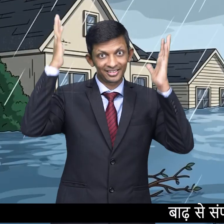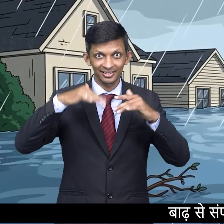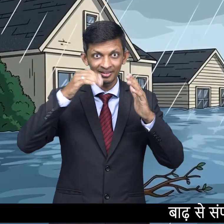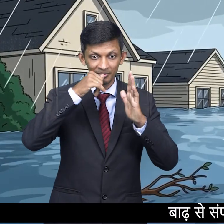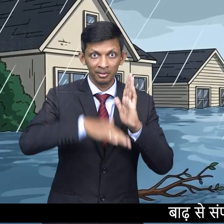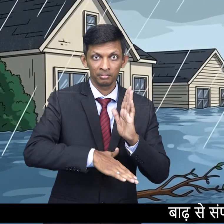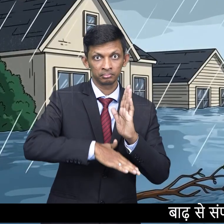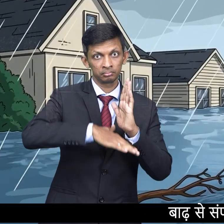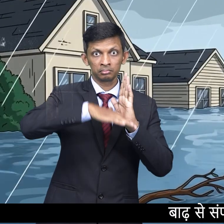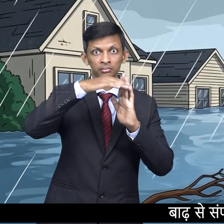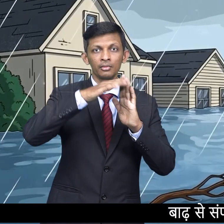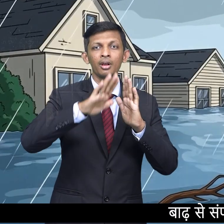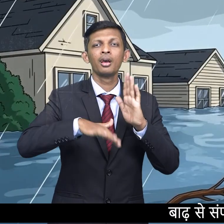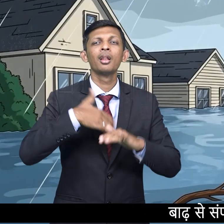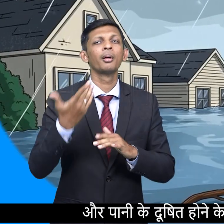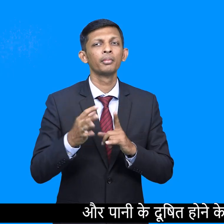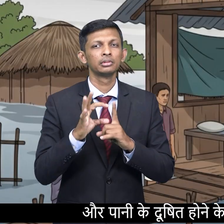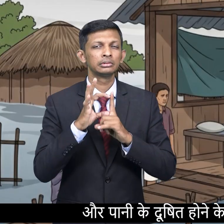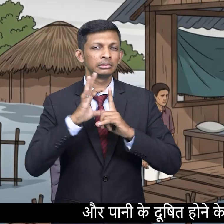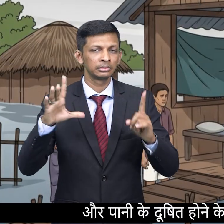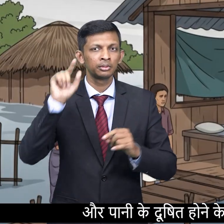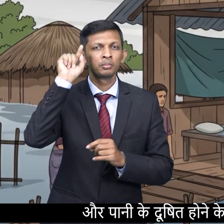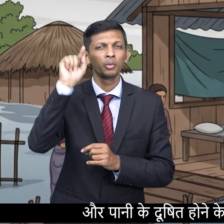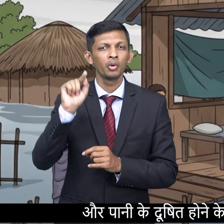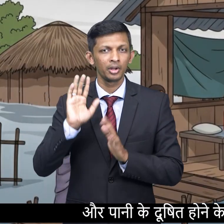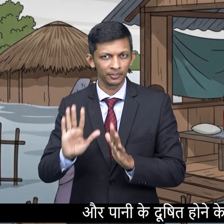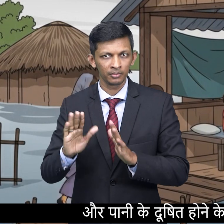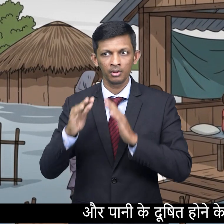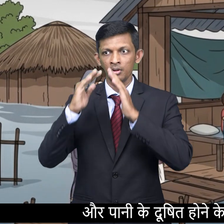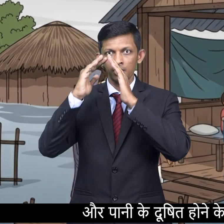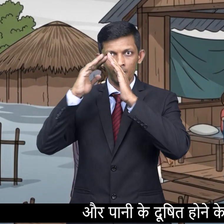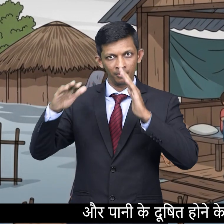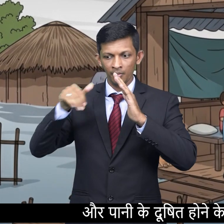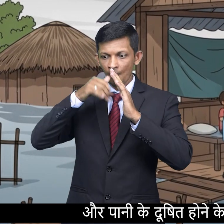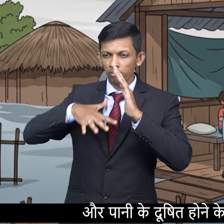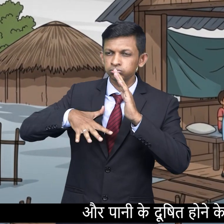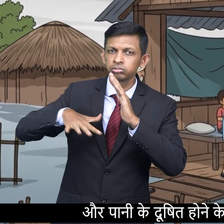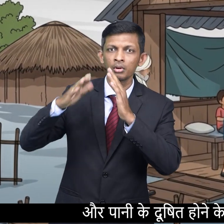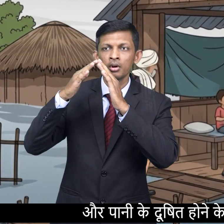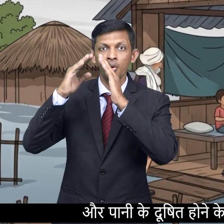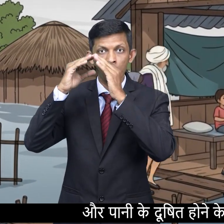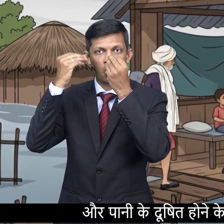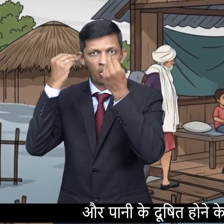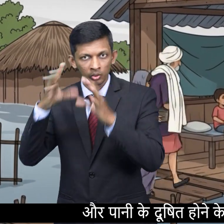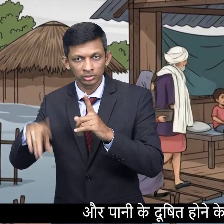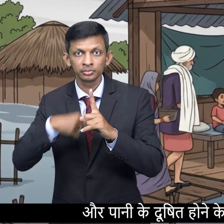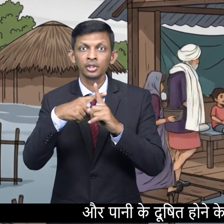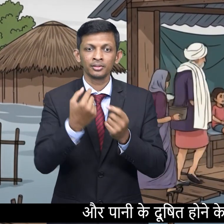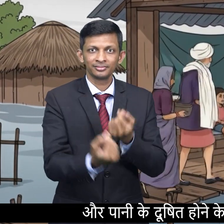बाढ़ के संपत्ति का नुकसान हो सकता है और पानी के दूषित होने के कारण गंभीर स्वास्थ्य समस्याएं हो सकती